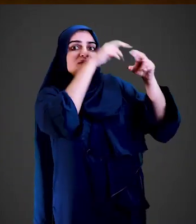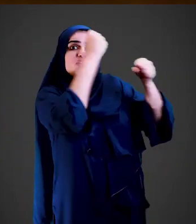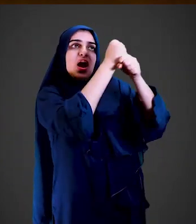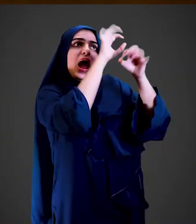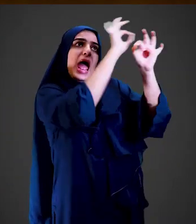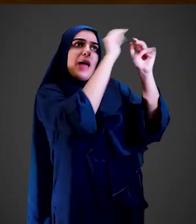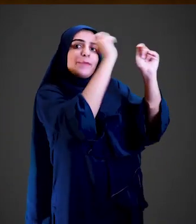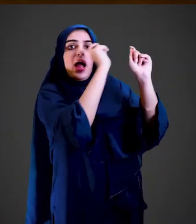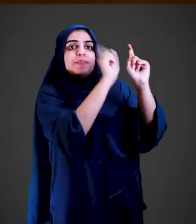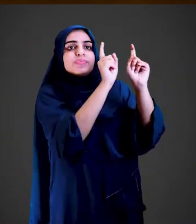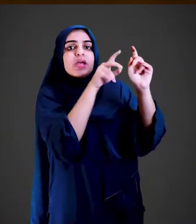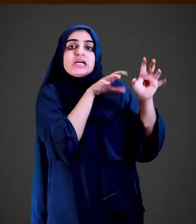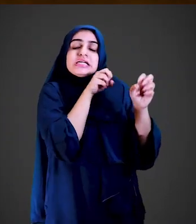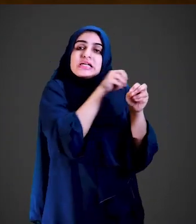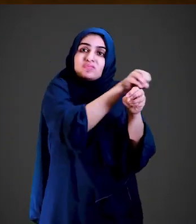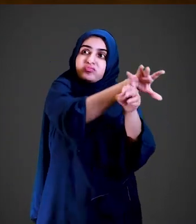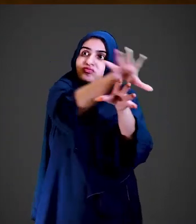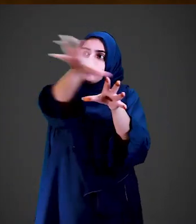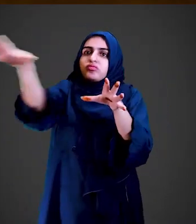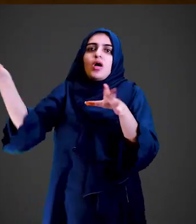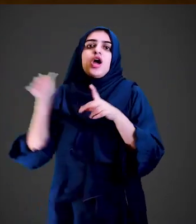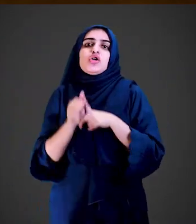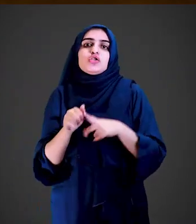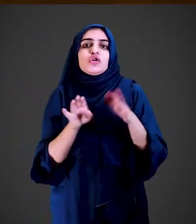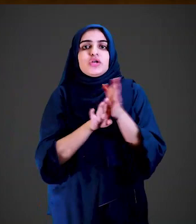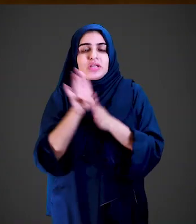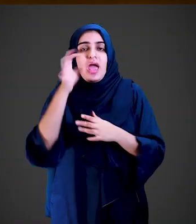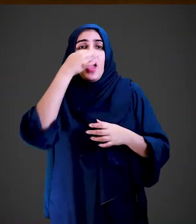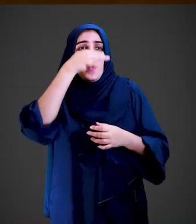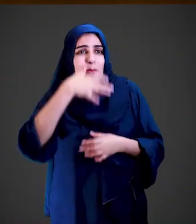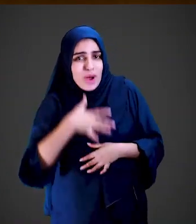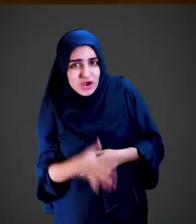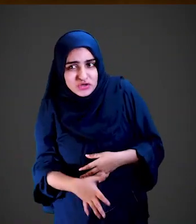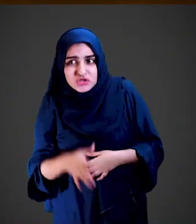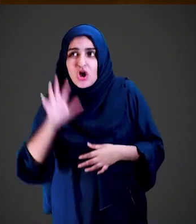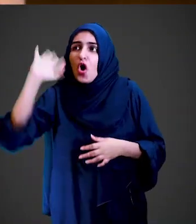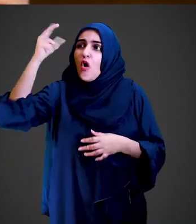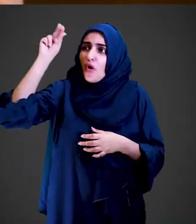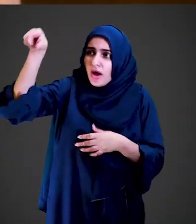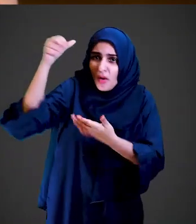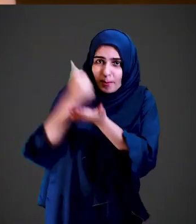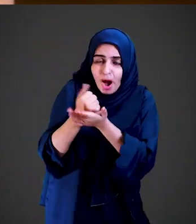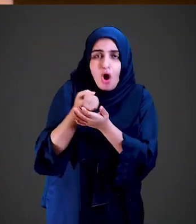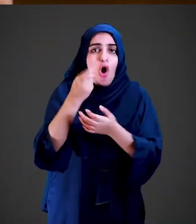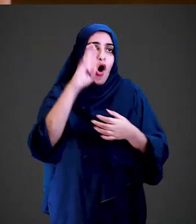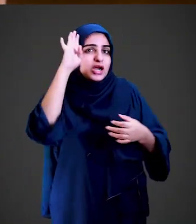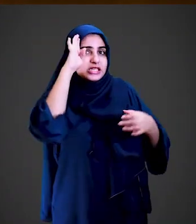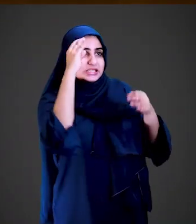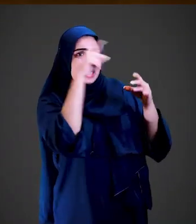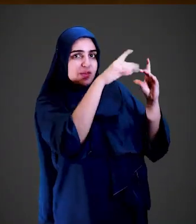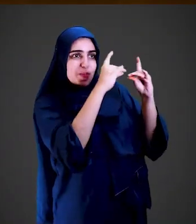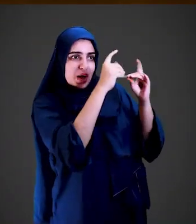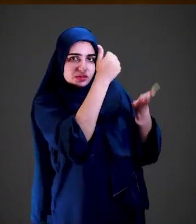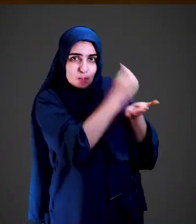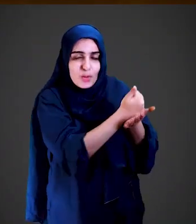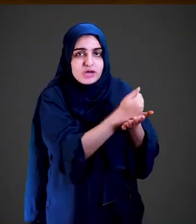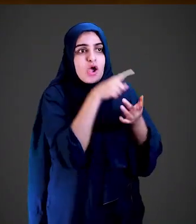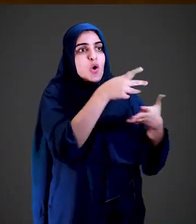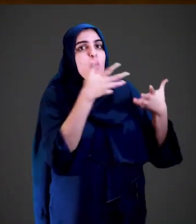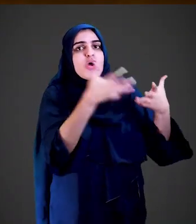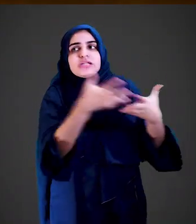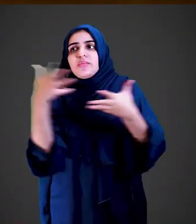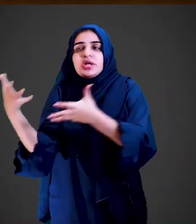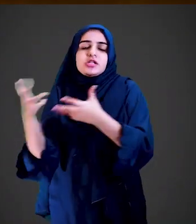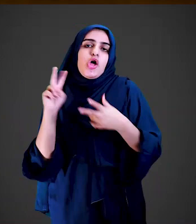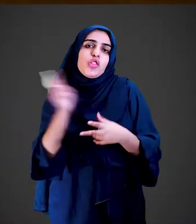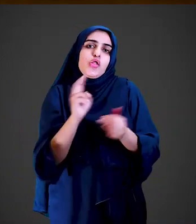علاقوں تک جائے اور ہر کوئی جو کہ کسی بلوچستان کے دیہات میں بیٹھا ہوا ہے یا اسلام آباد میں بیٹھا ہوا ہے وہ وسائل کو ایک